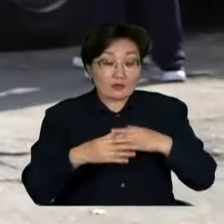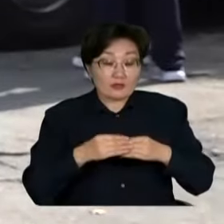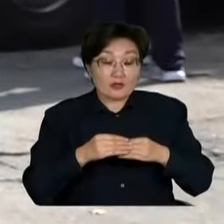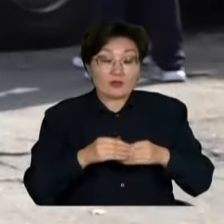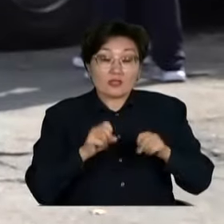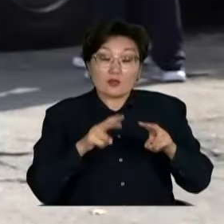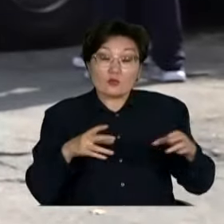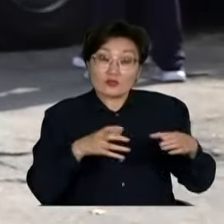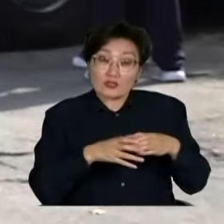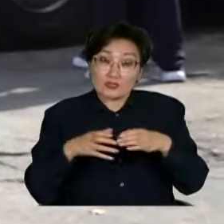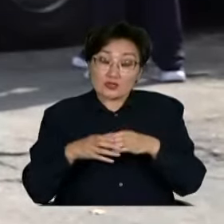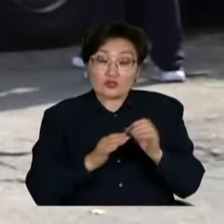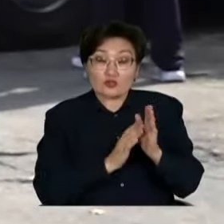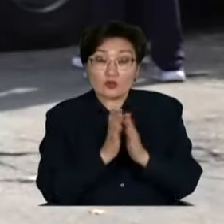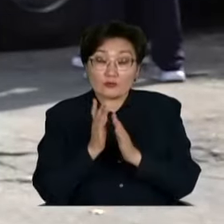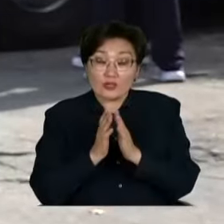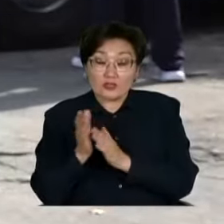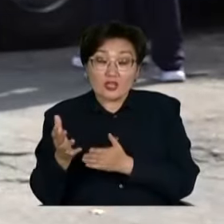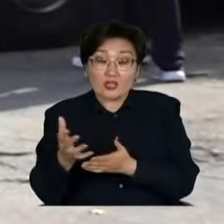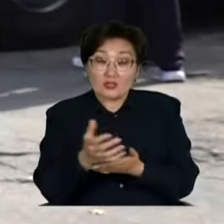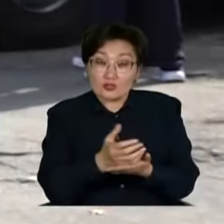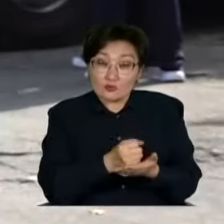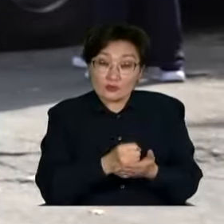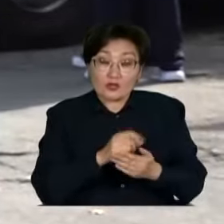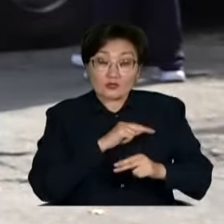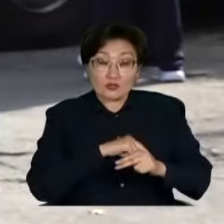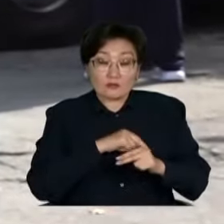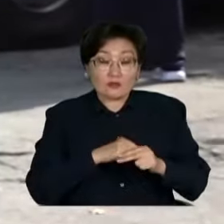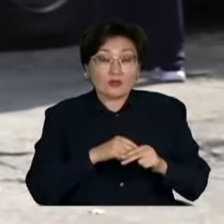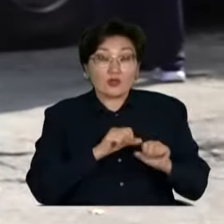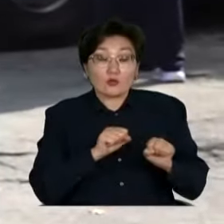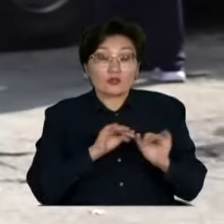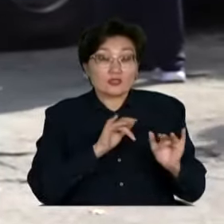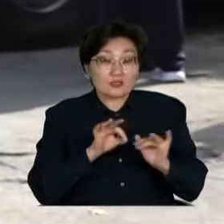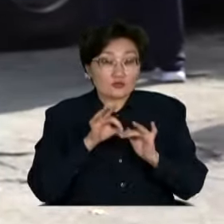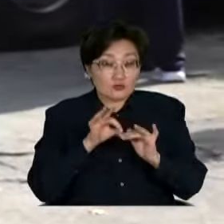ұйымдармен шөптерді шабу жұмыстары алдын алу іс-әрекеттері жүріп жатады.